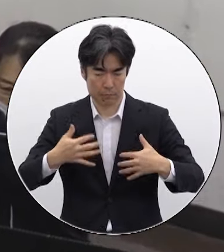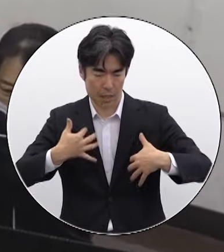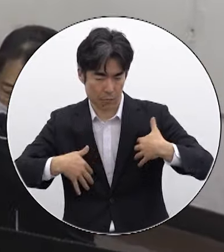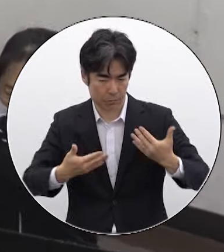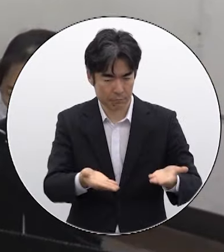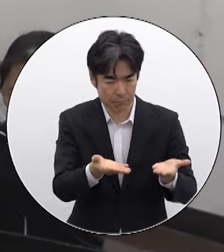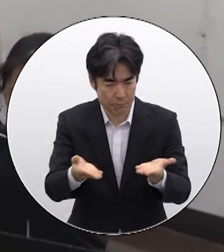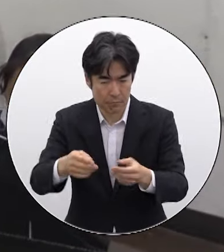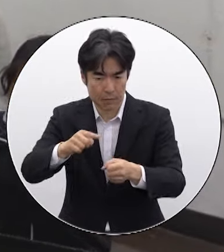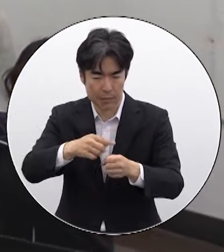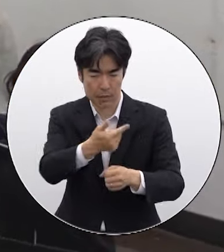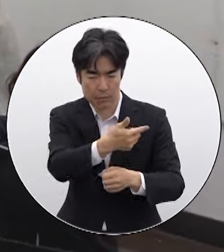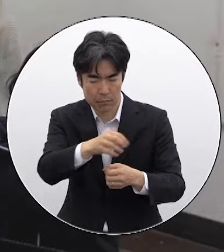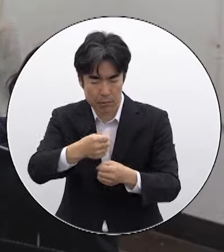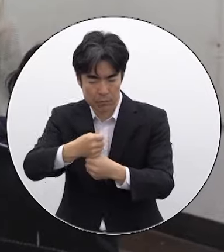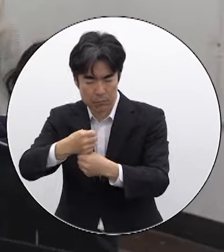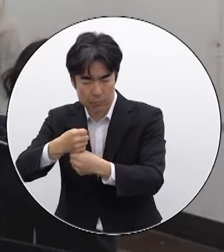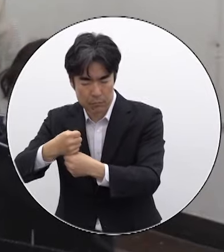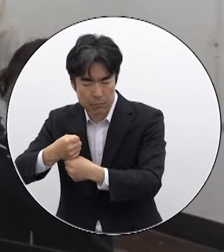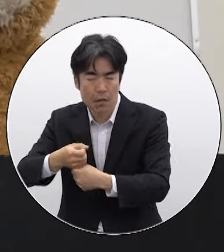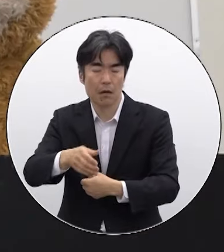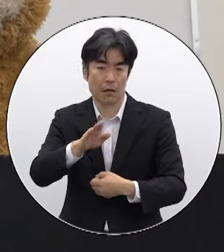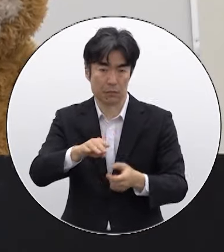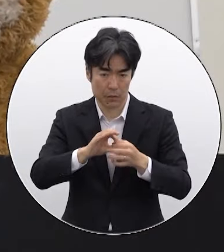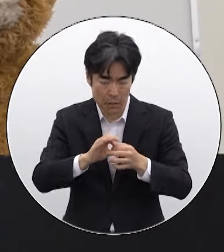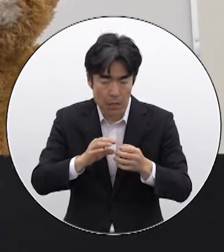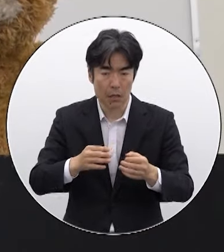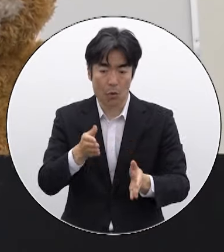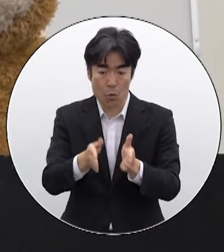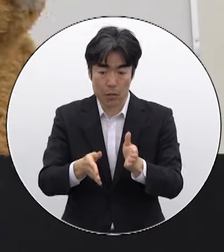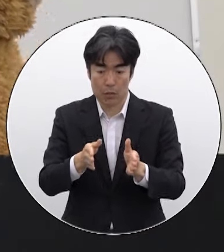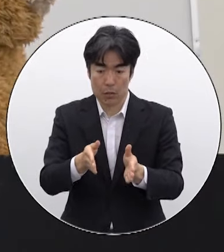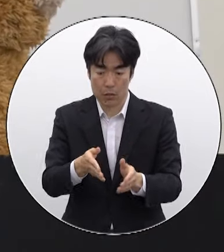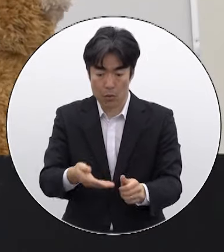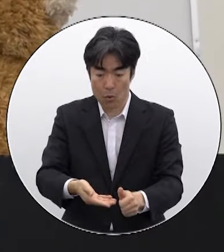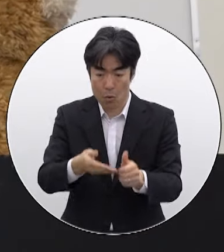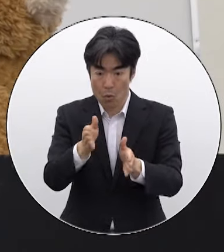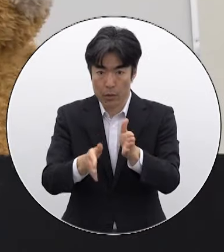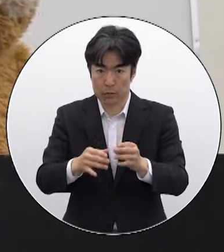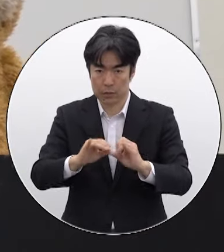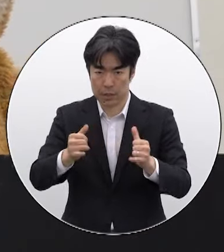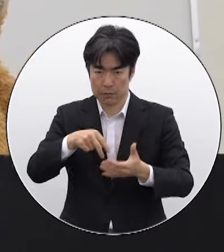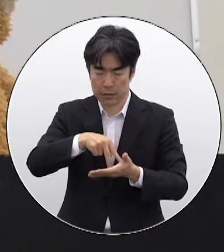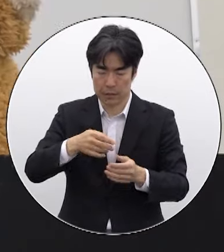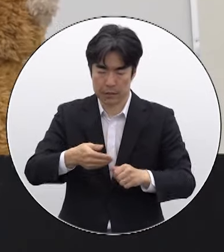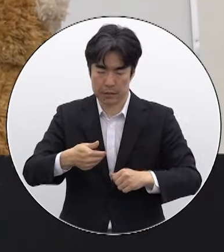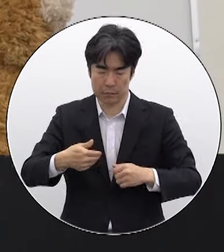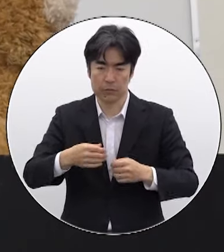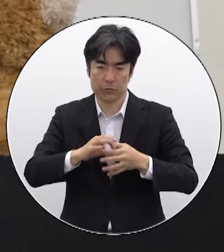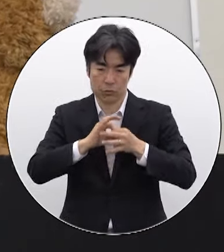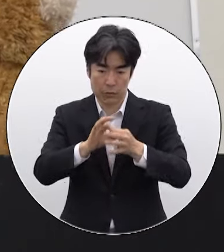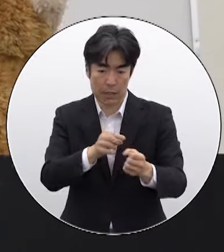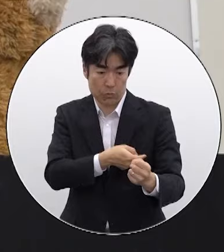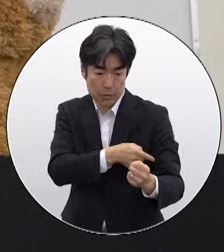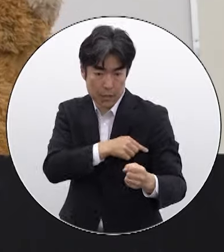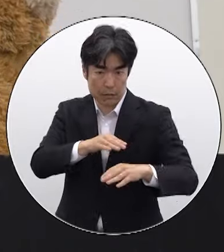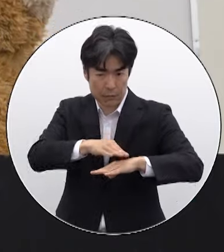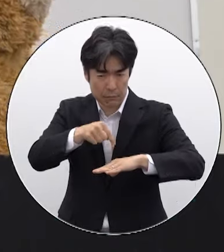まざまな工夫をしており、保育者として大切な伝える力をより育むことができます。